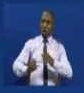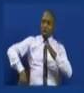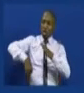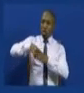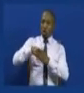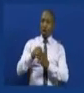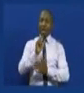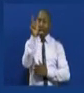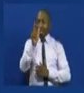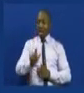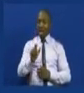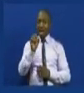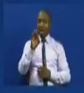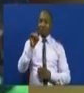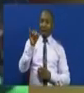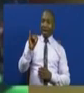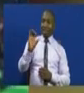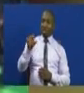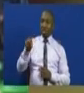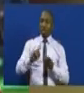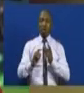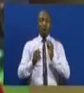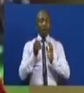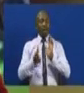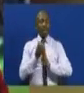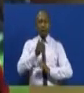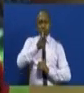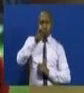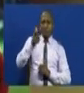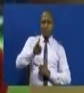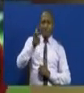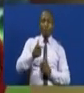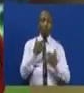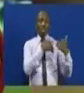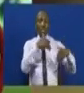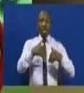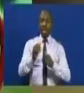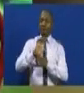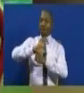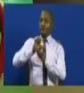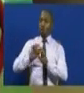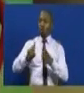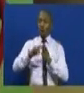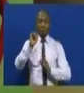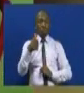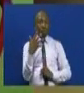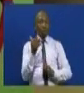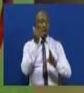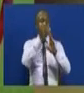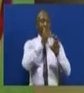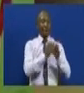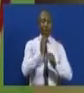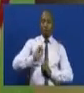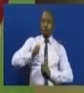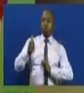FIGC limepanga kuanza kuwapima wachezaji virusi vinavyosababisha ugonjwa wa corona mwezi Mei kabla kuruhusu wachezaji